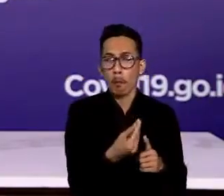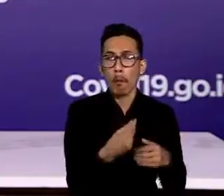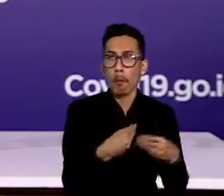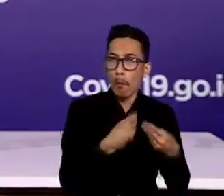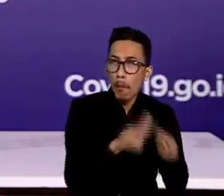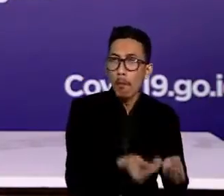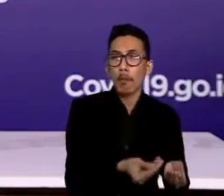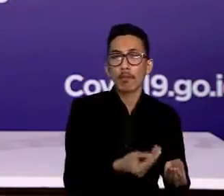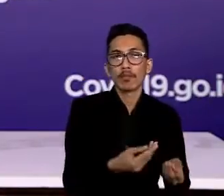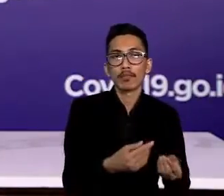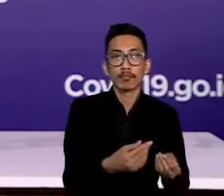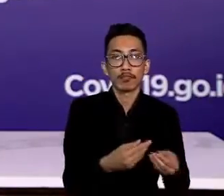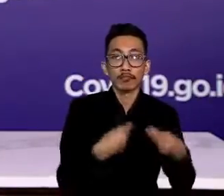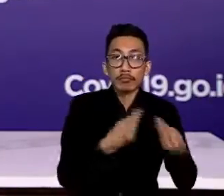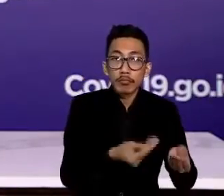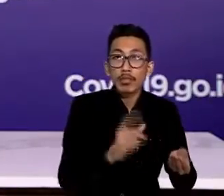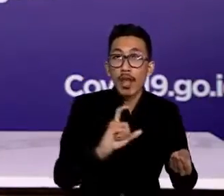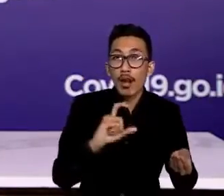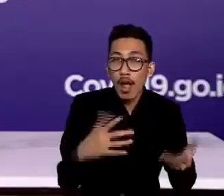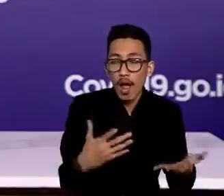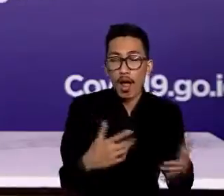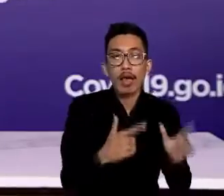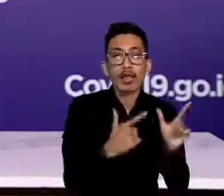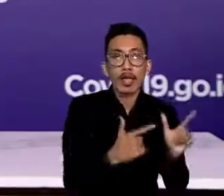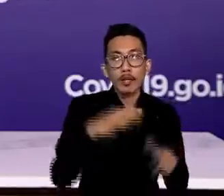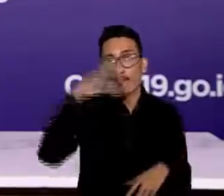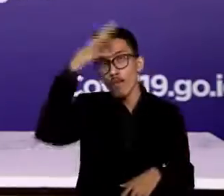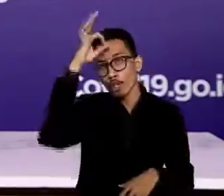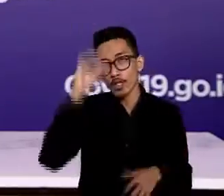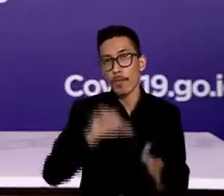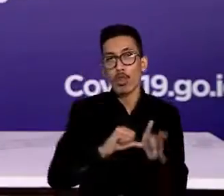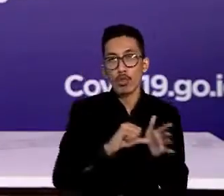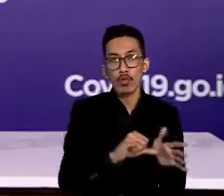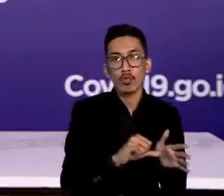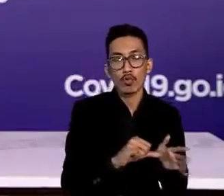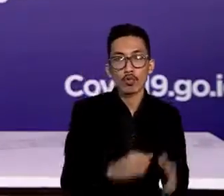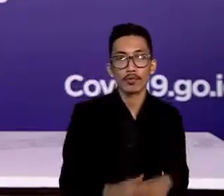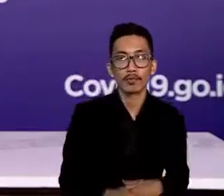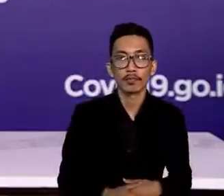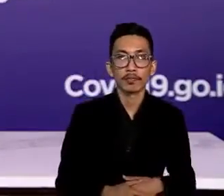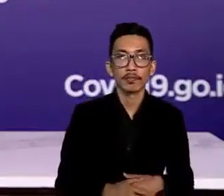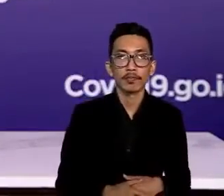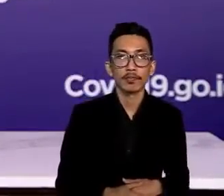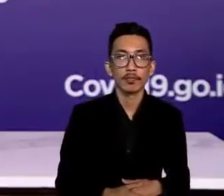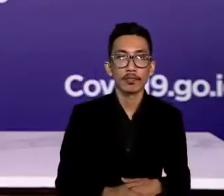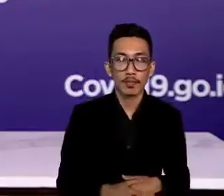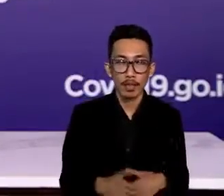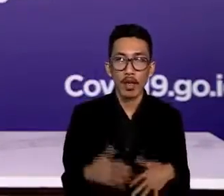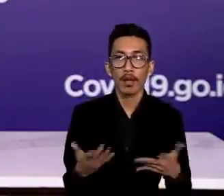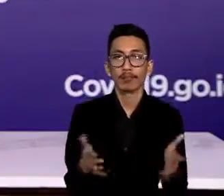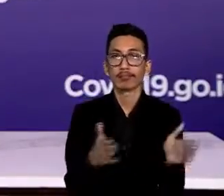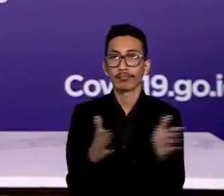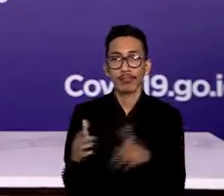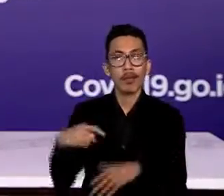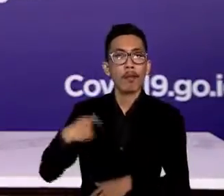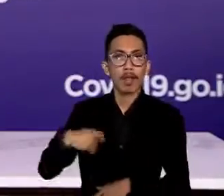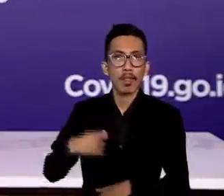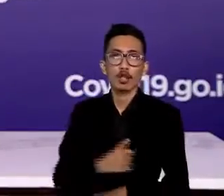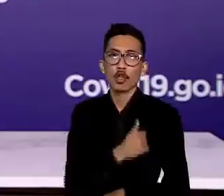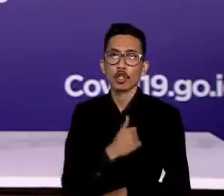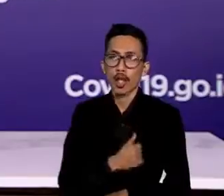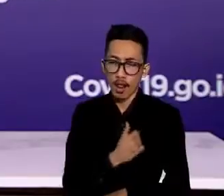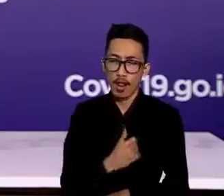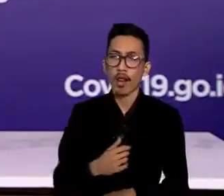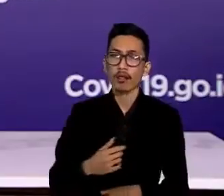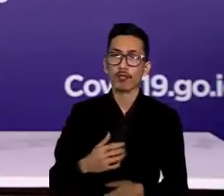dibantu oleh TNI dan Polri Hai Selain itu Kementerian Sosial juga sedang menyalurkan bantuan kepada